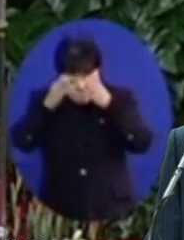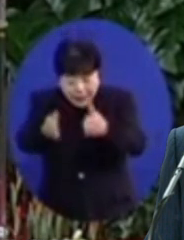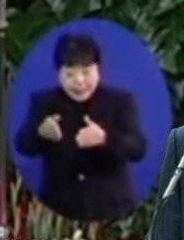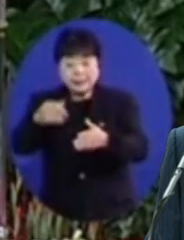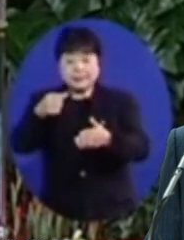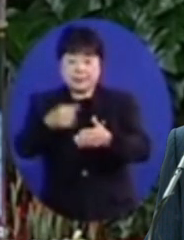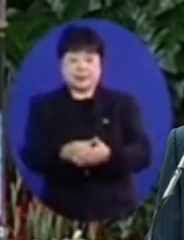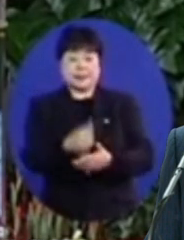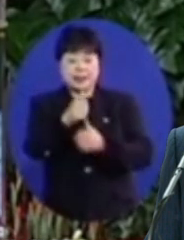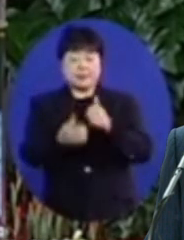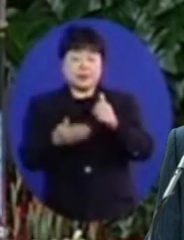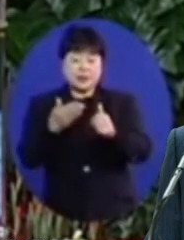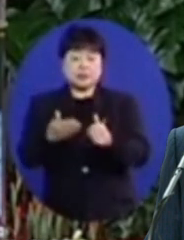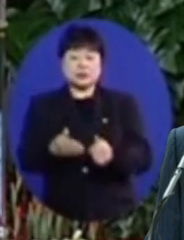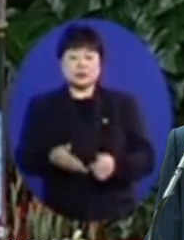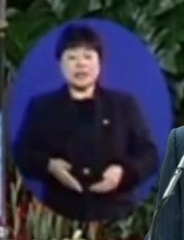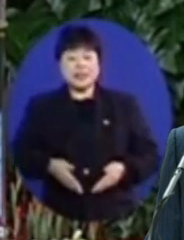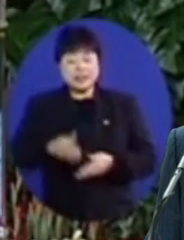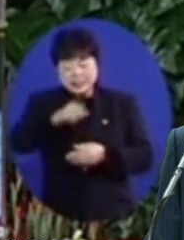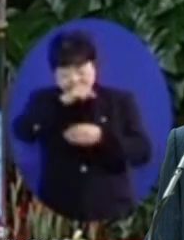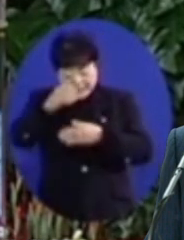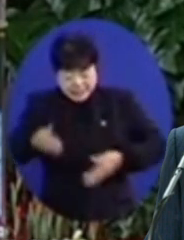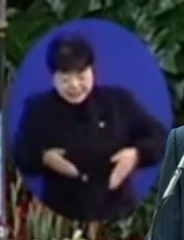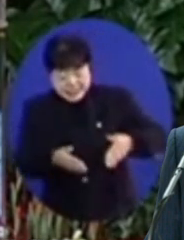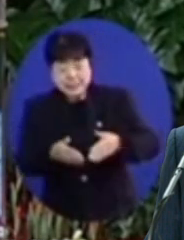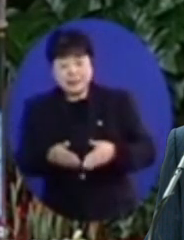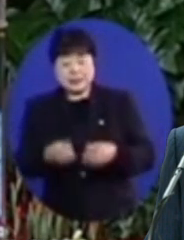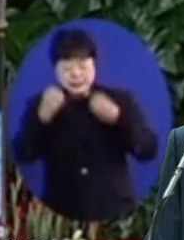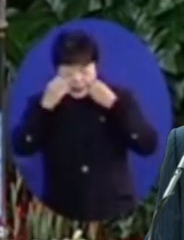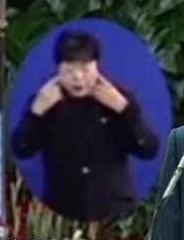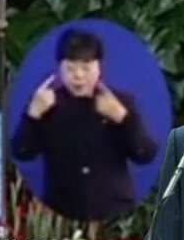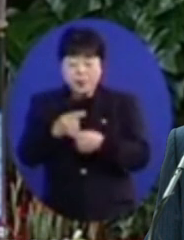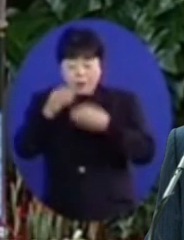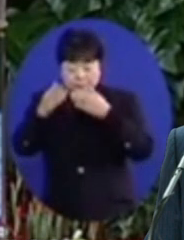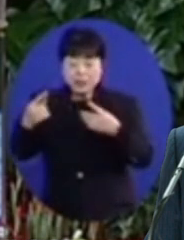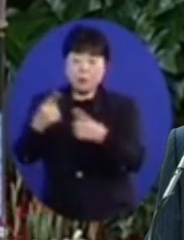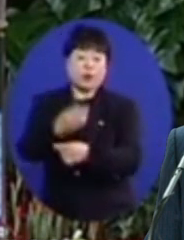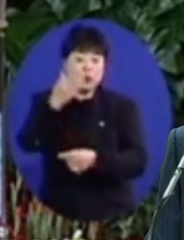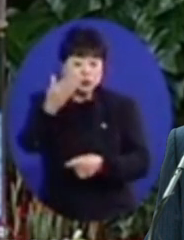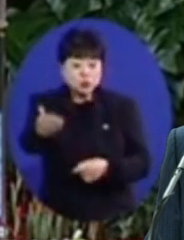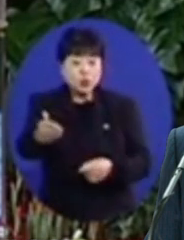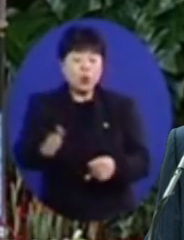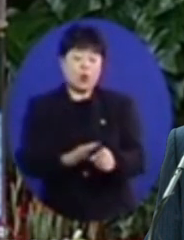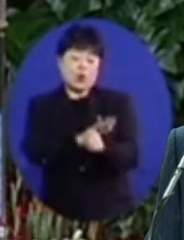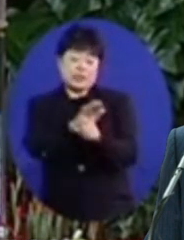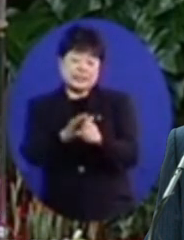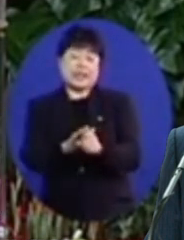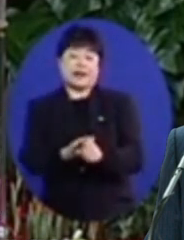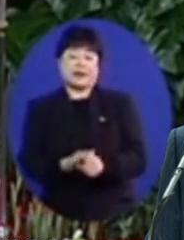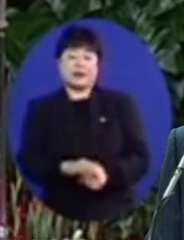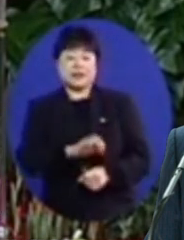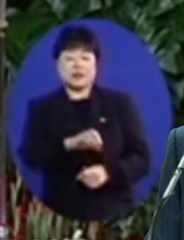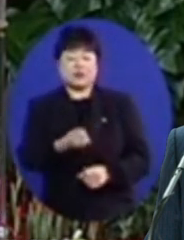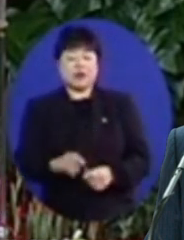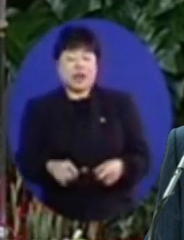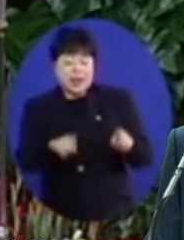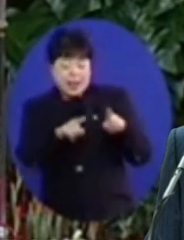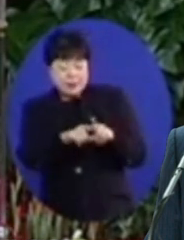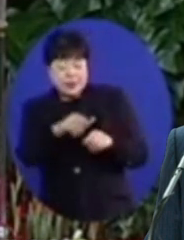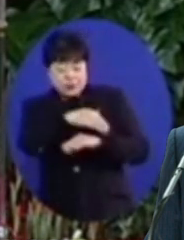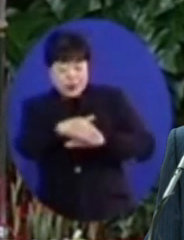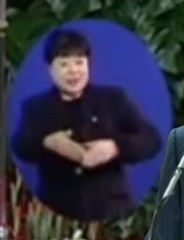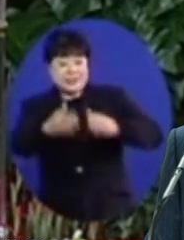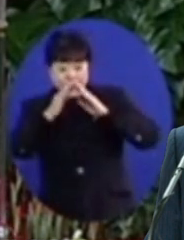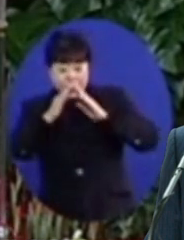것입니다 하나님께서 우리의 인생을 새로운 방향으로 인도하시게 하시되 사랑으로 이웃과 함께 하던 인생의 계획을 세우는